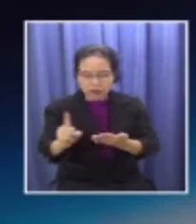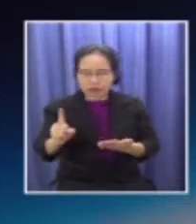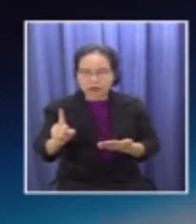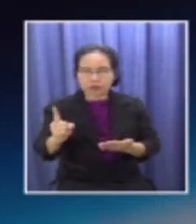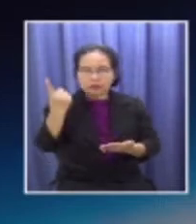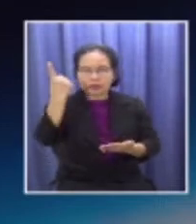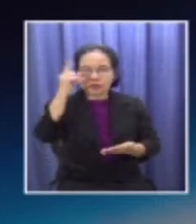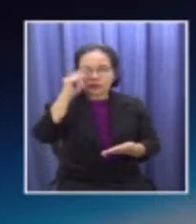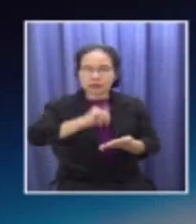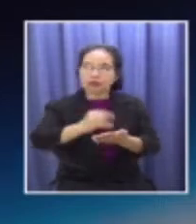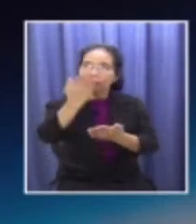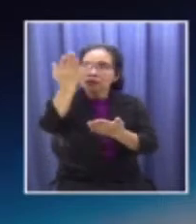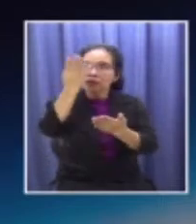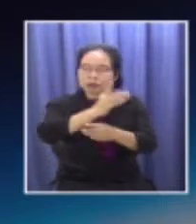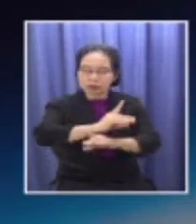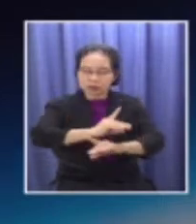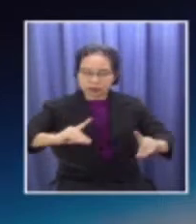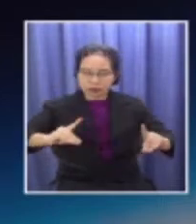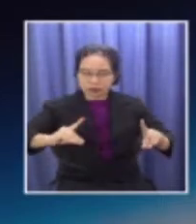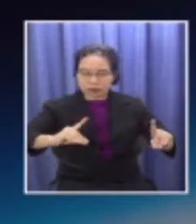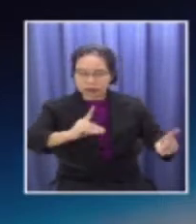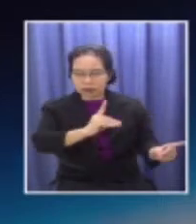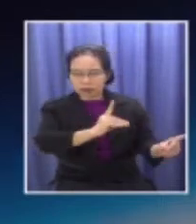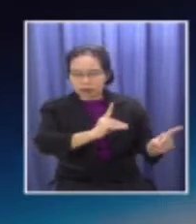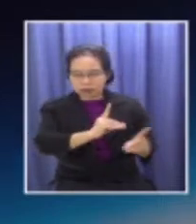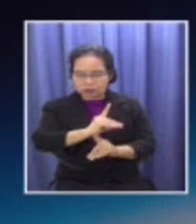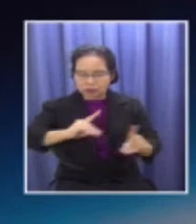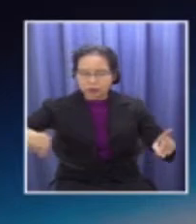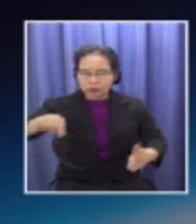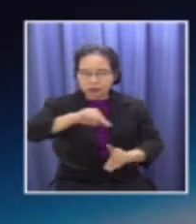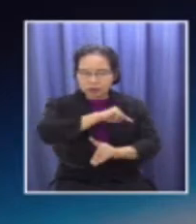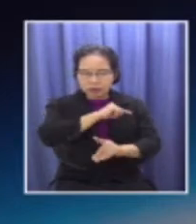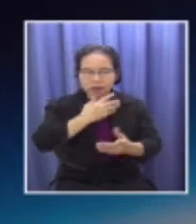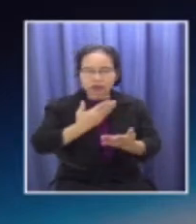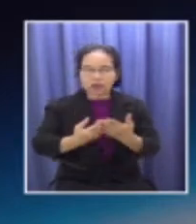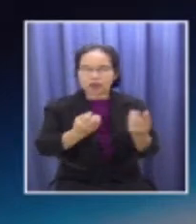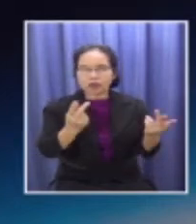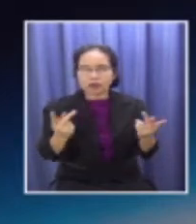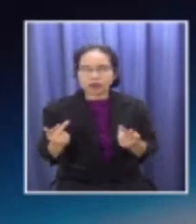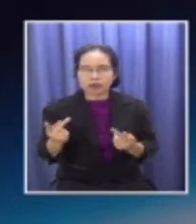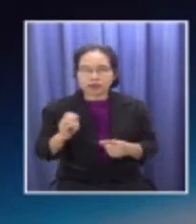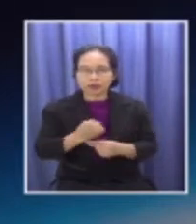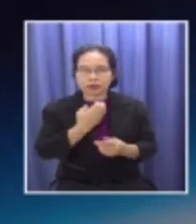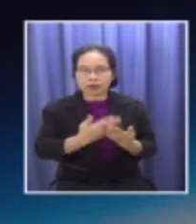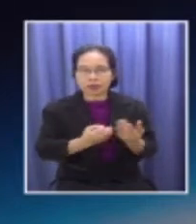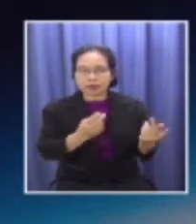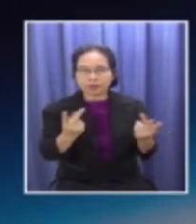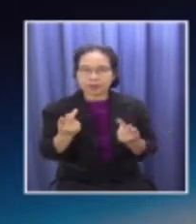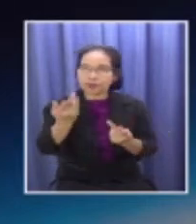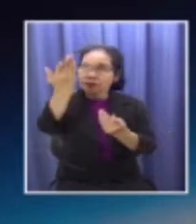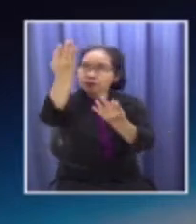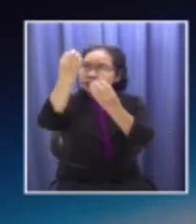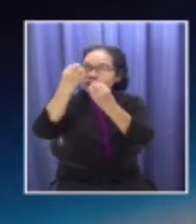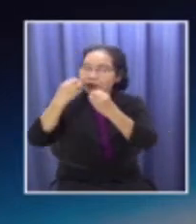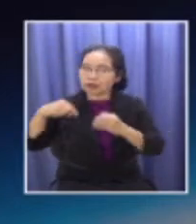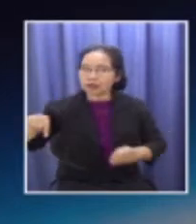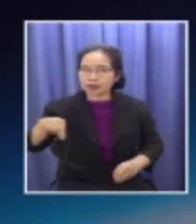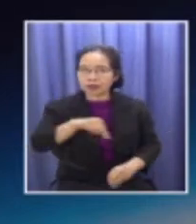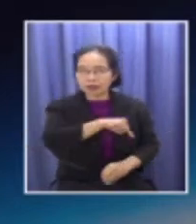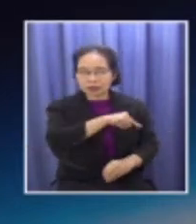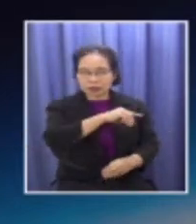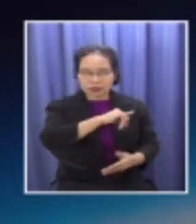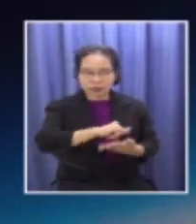yegina yebom yada wase se wahwe ye no so na watwemu